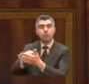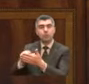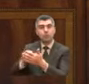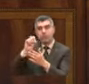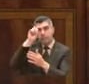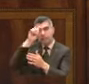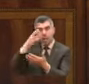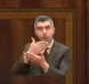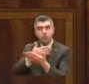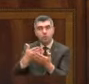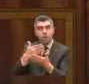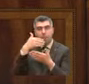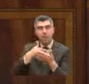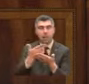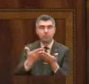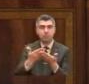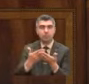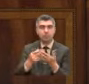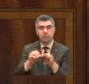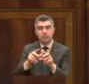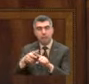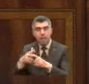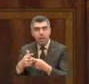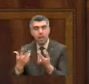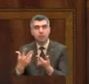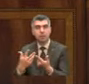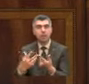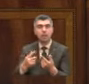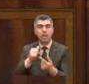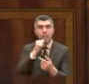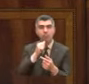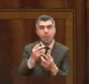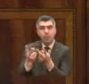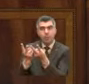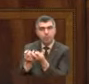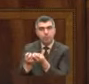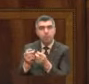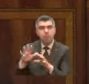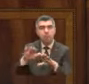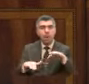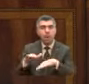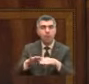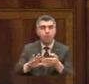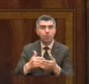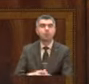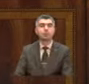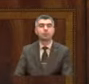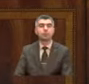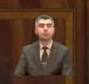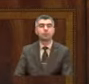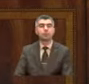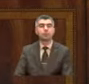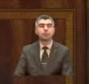مختلف المخططات الوطنية كالمخطط الصناعي ومخطط تحلية المياه كجزء من المخطط المائي، بالإضافة إلى